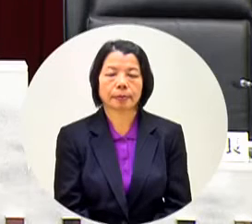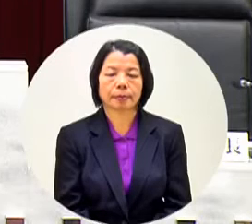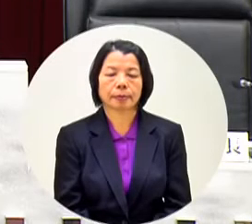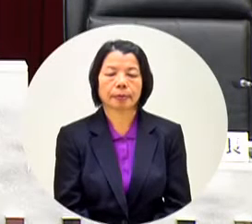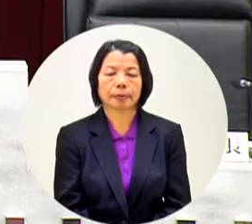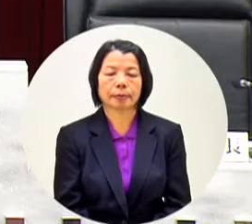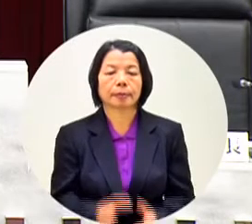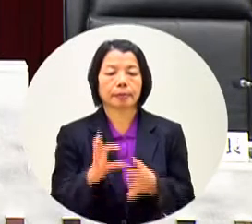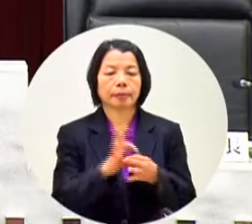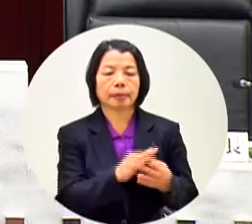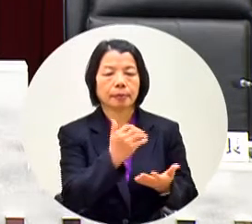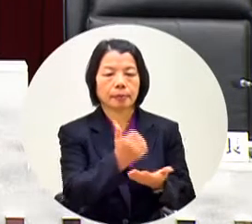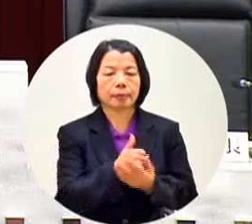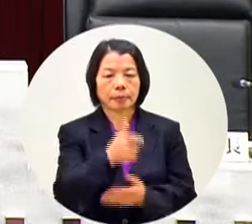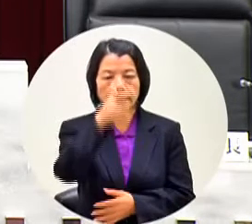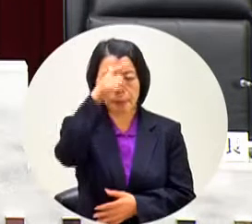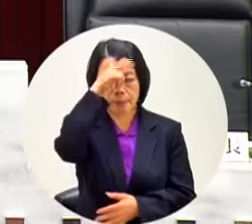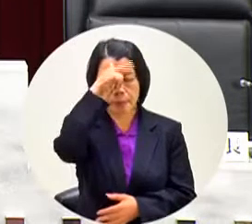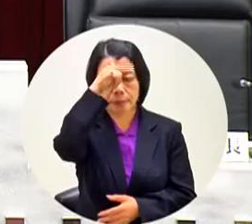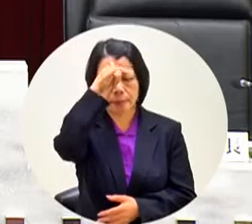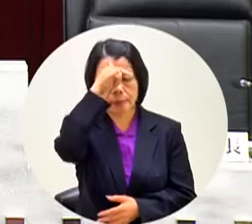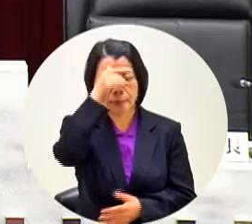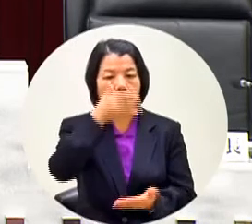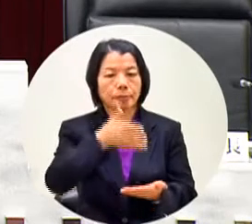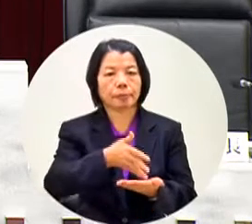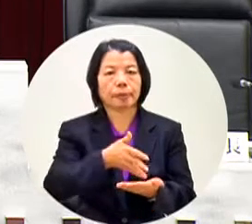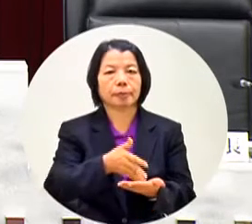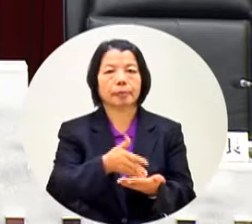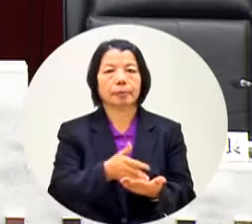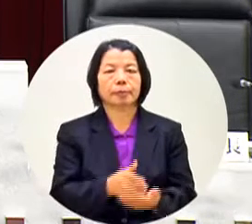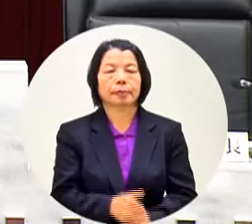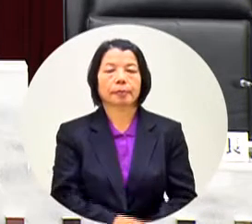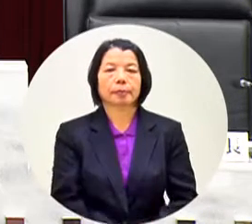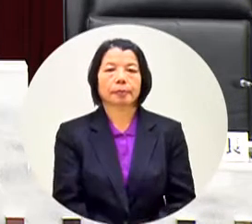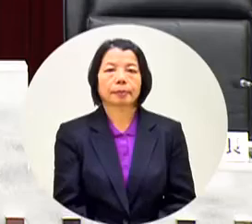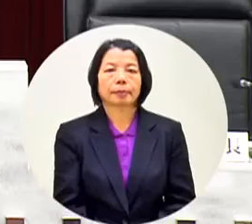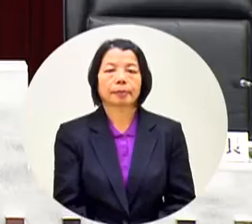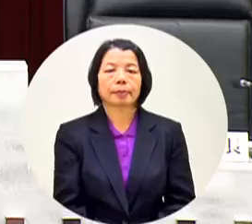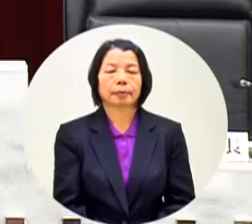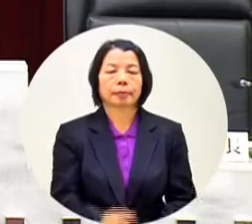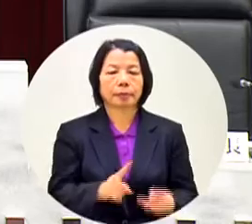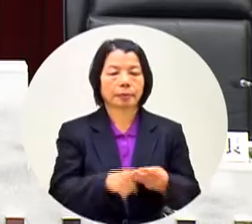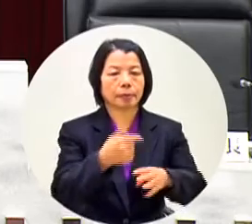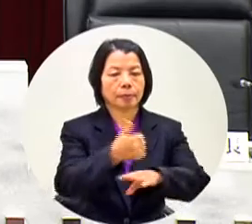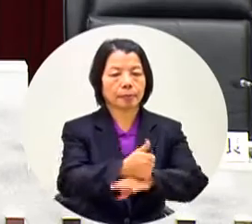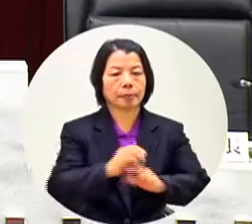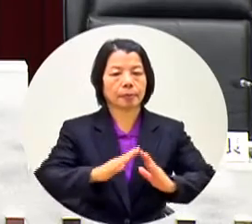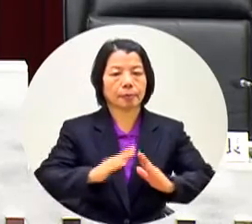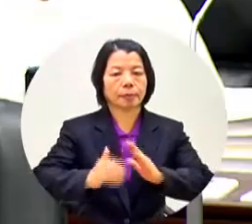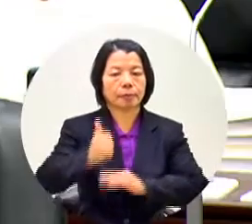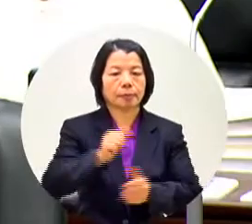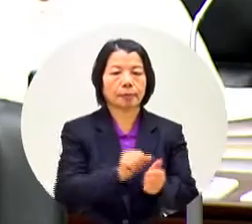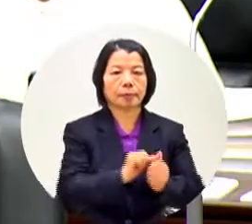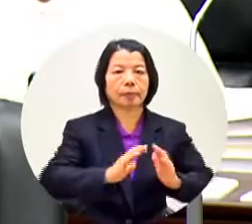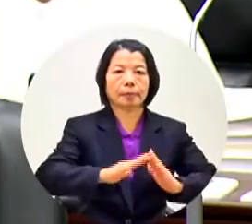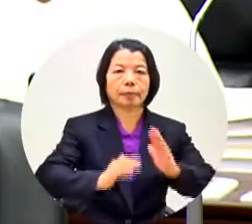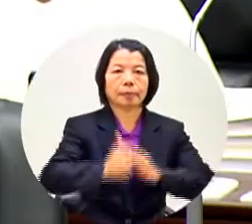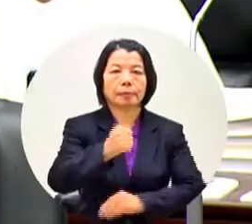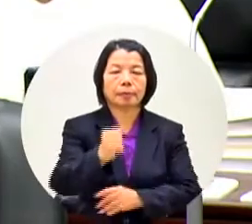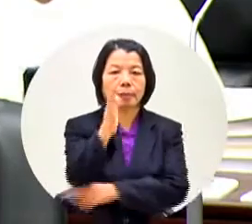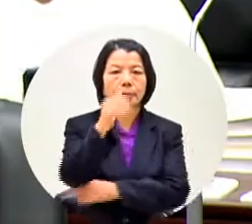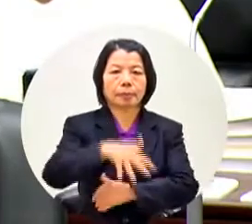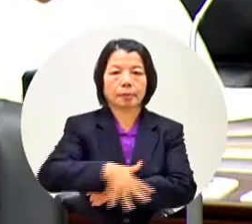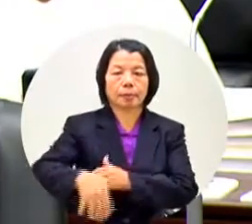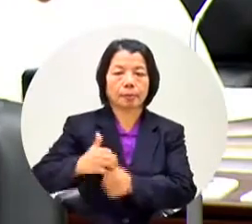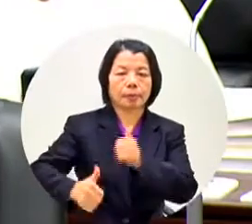续我们请黄议员邱英质询，黄议员请发言。 主席、市长、副市长、各局处首长、